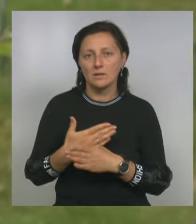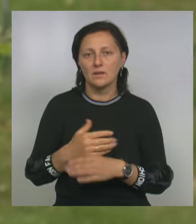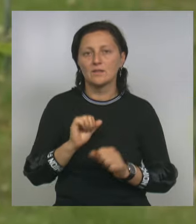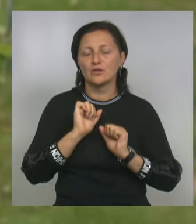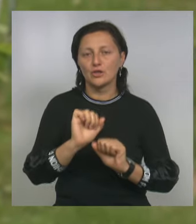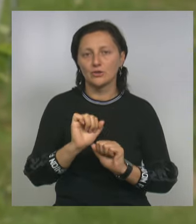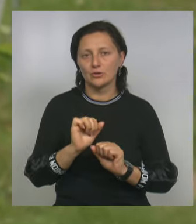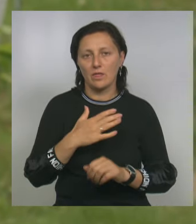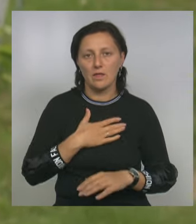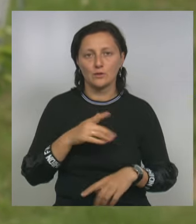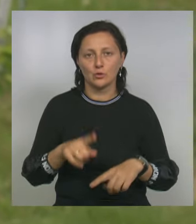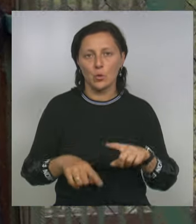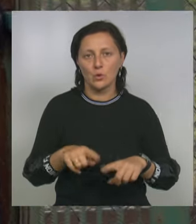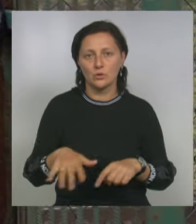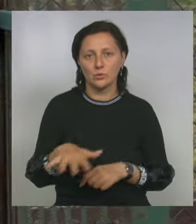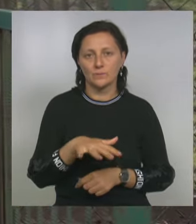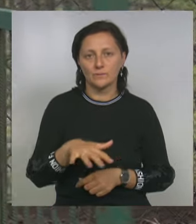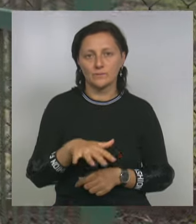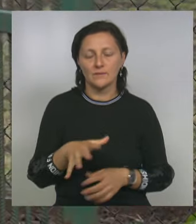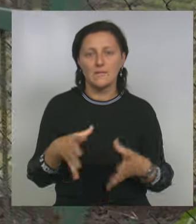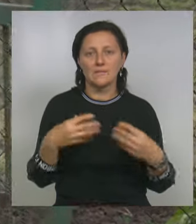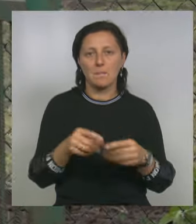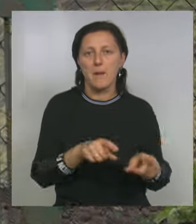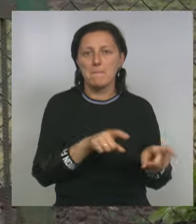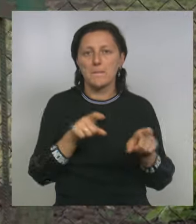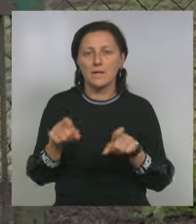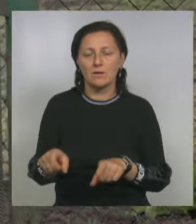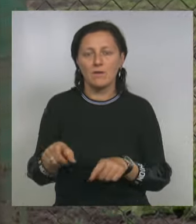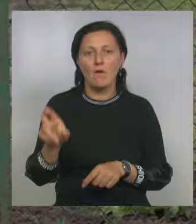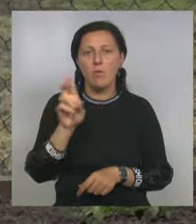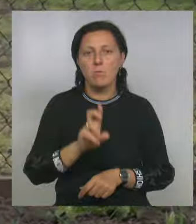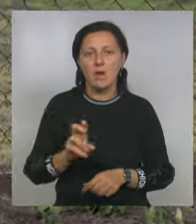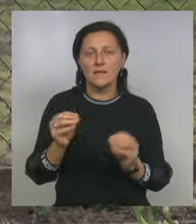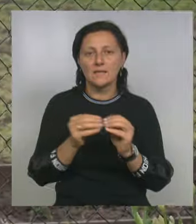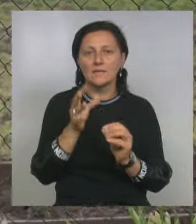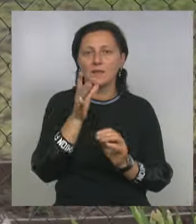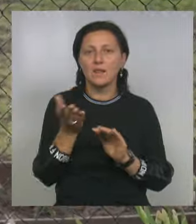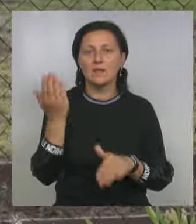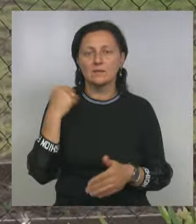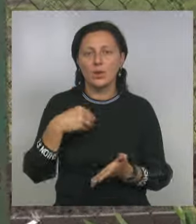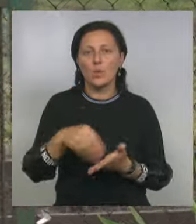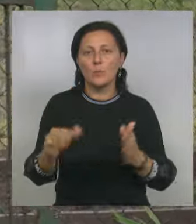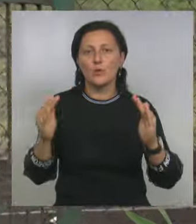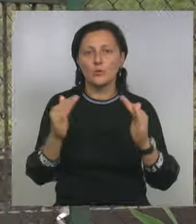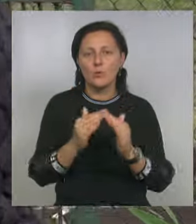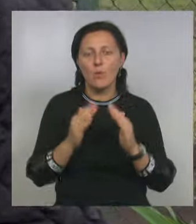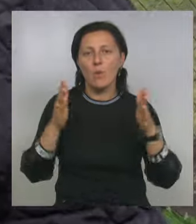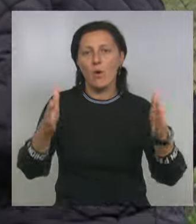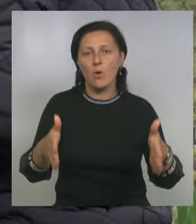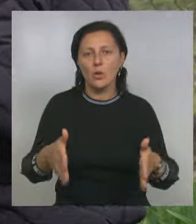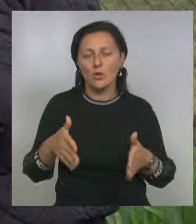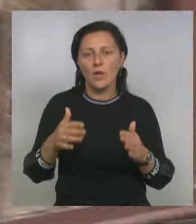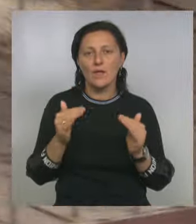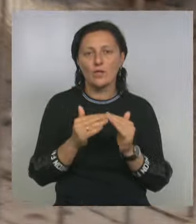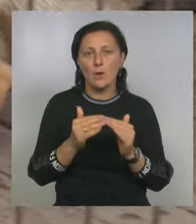Защищает. Защищает. Семья переехала из Приднестровья в Белгород 10 лет назад. Купили дом, завели огород и